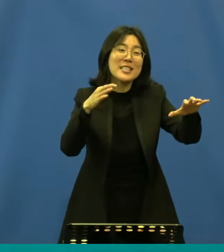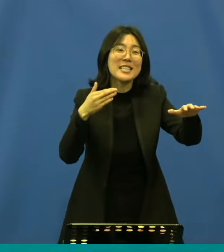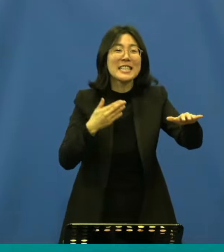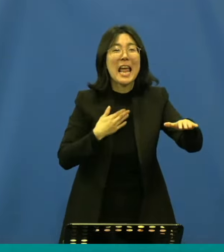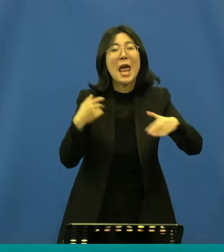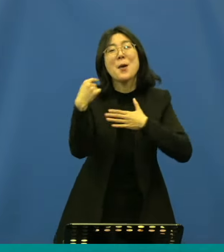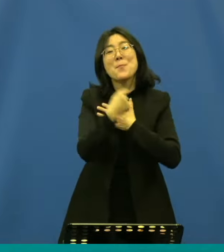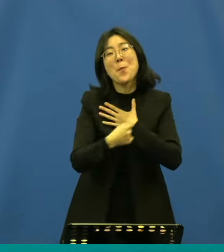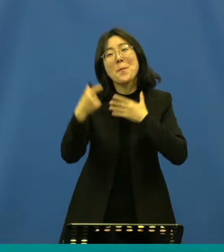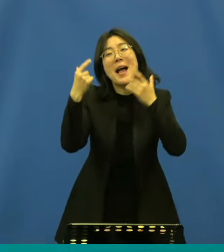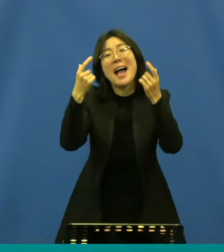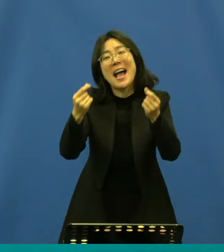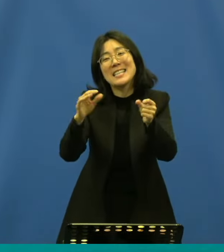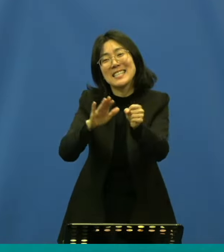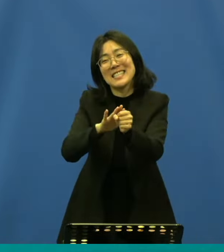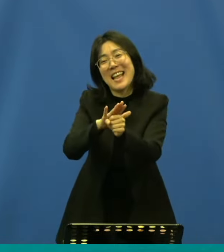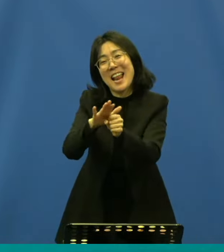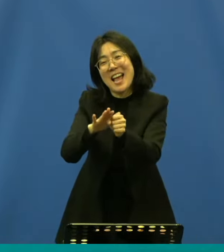아니에요. 그냥 하나예요.